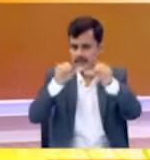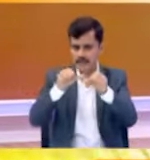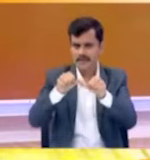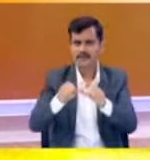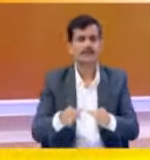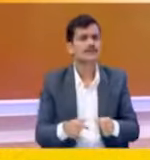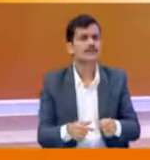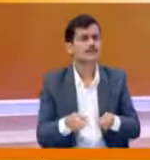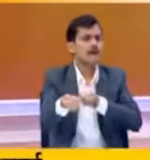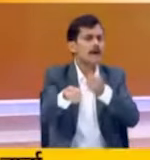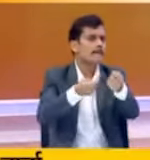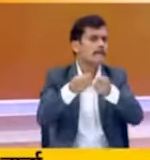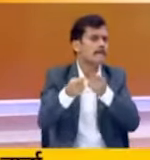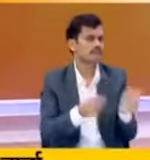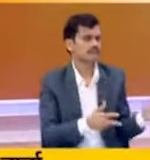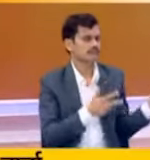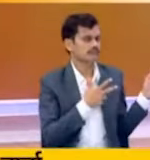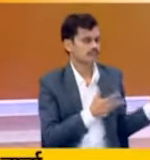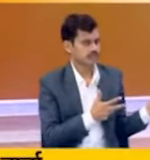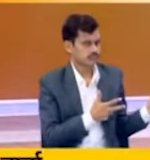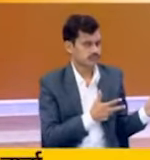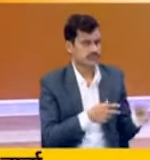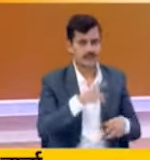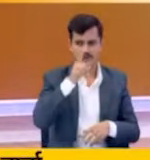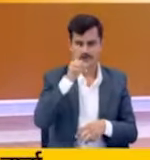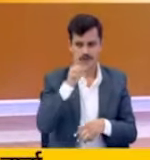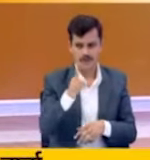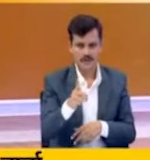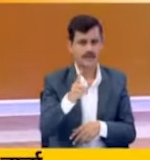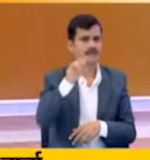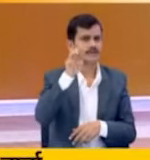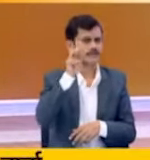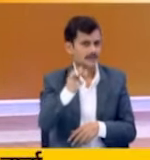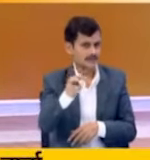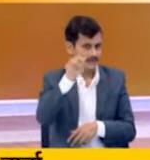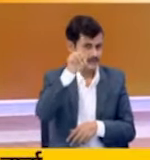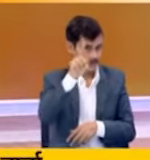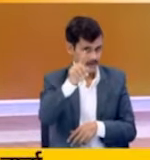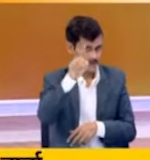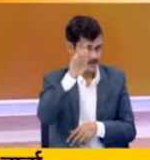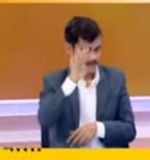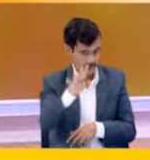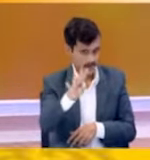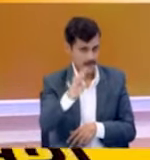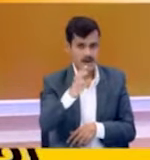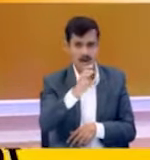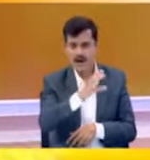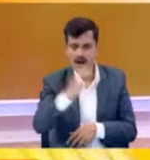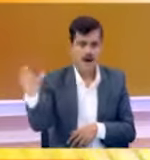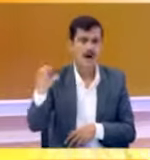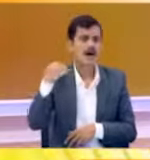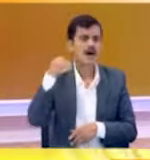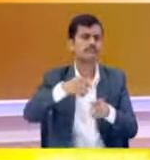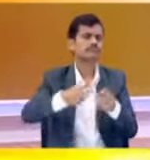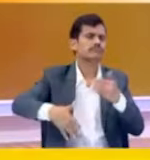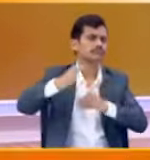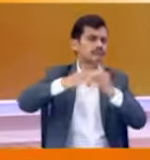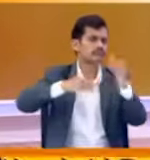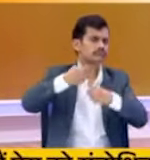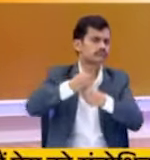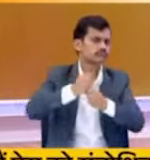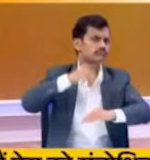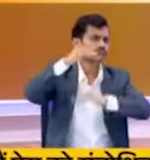एयरपोर्ट उसको 143 करोड़ के इन्वेस्टमेंट से डेवलप कर एक